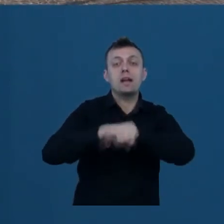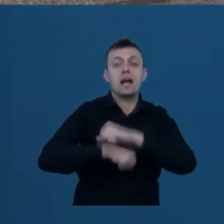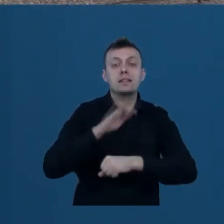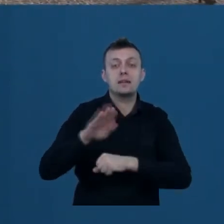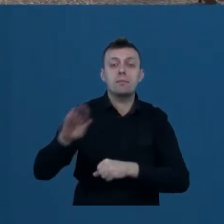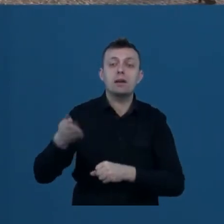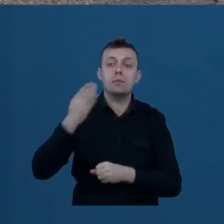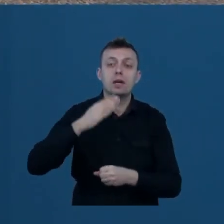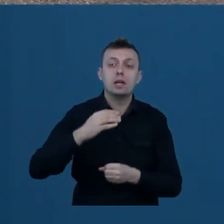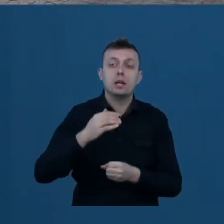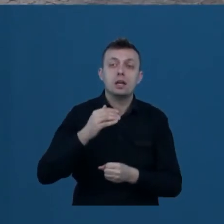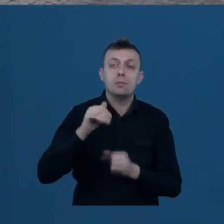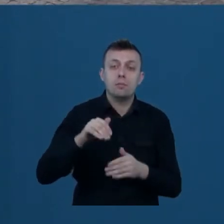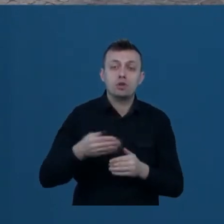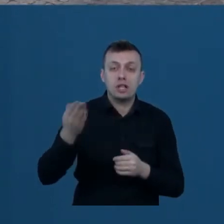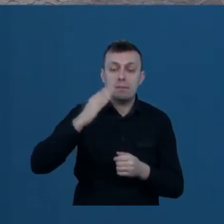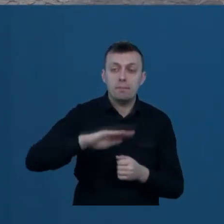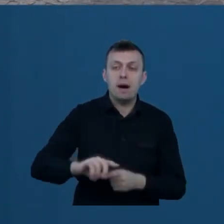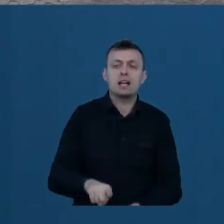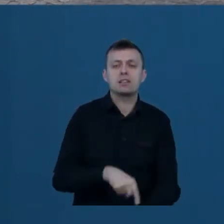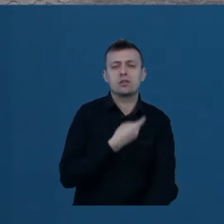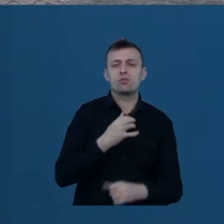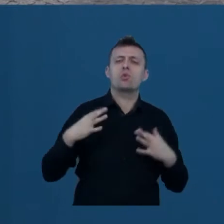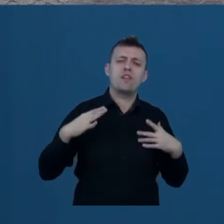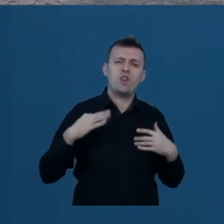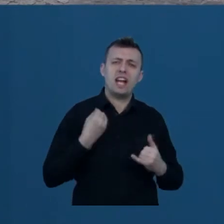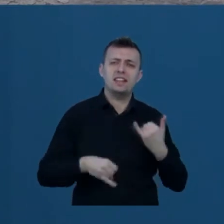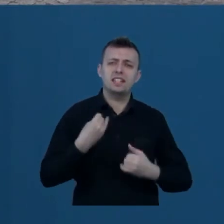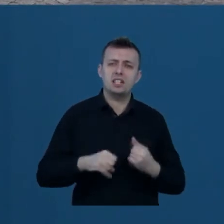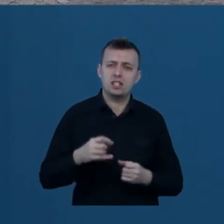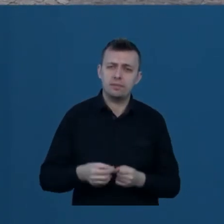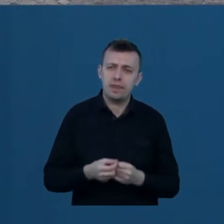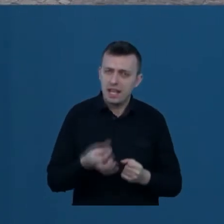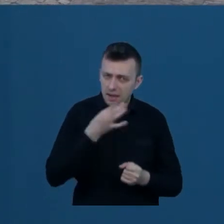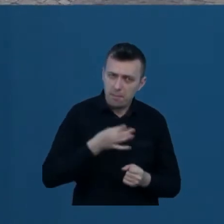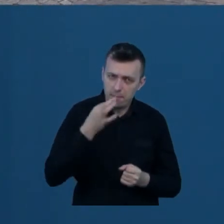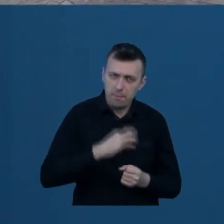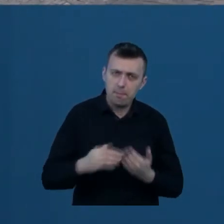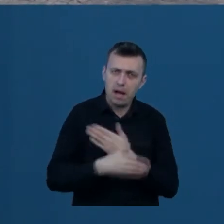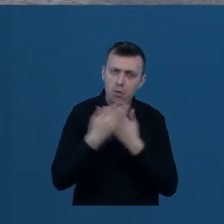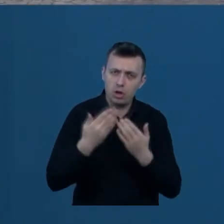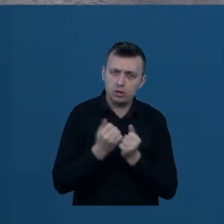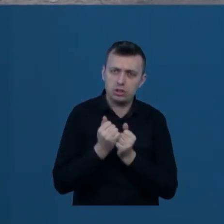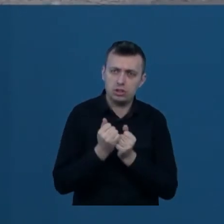pracę. Czeka bowiem bardzo ciekawy układ dni wolnych. Pozwoli to na naprawdę długie weekendy